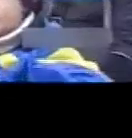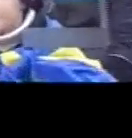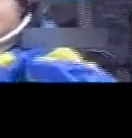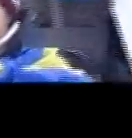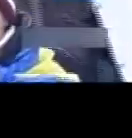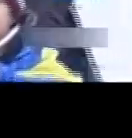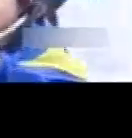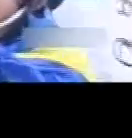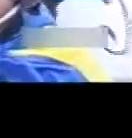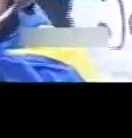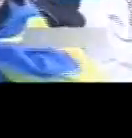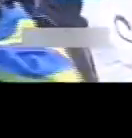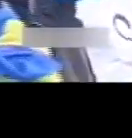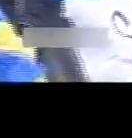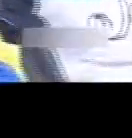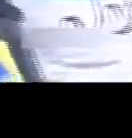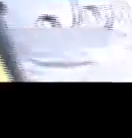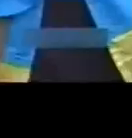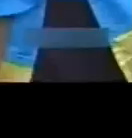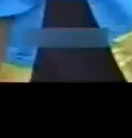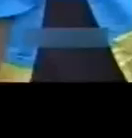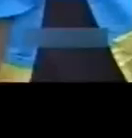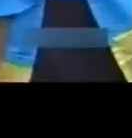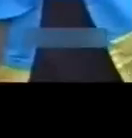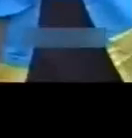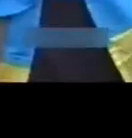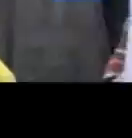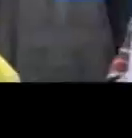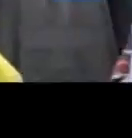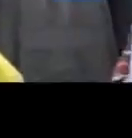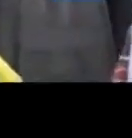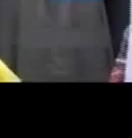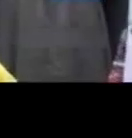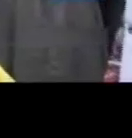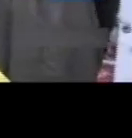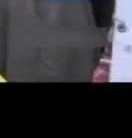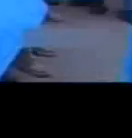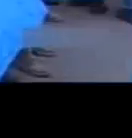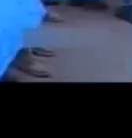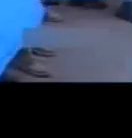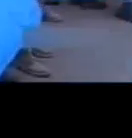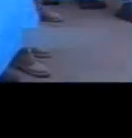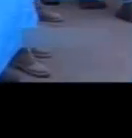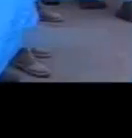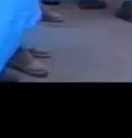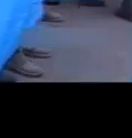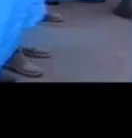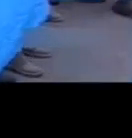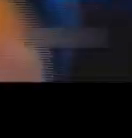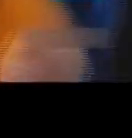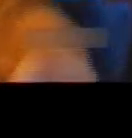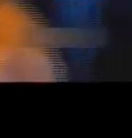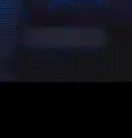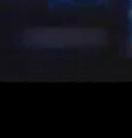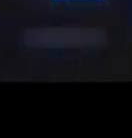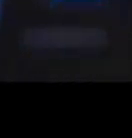а Українська Народна Республіка – з лівого. На чолі колон марширували одягнені в тогочасні військові однострої барабанщики. З кожного боку